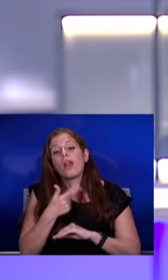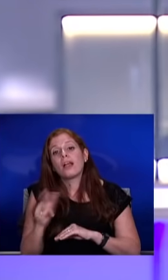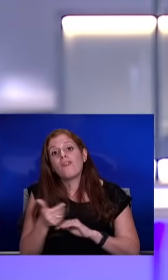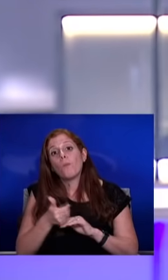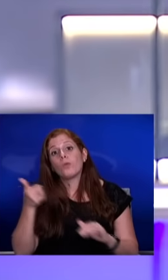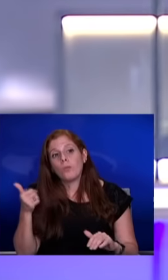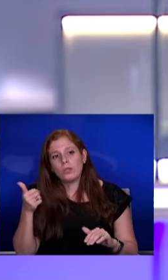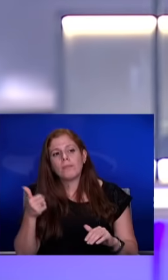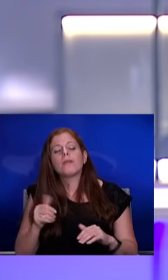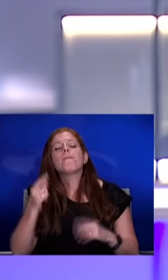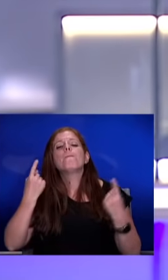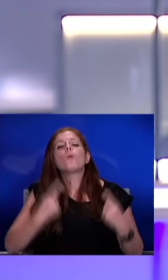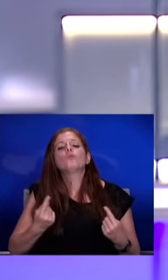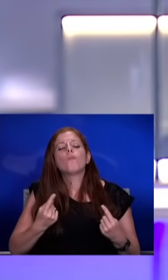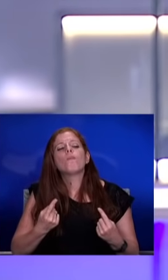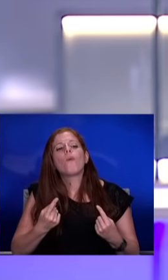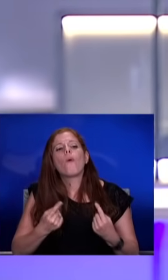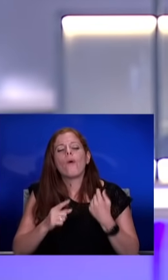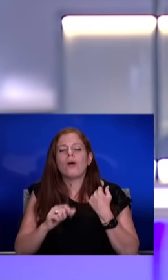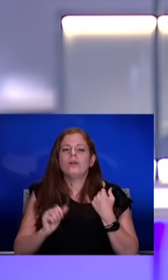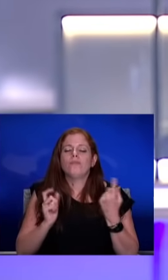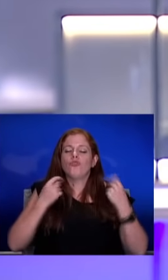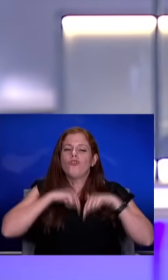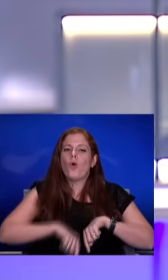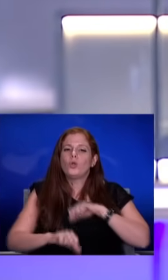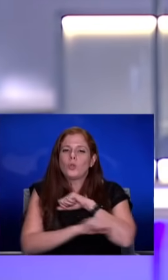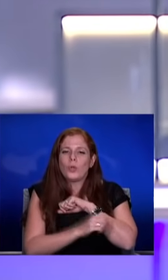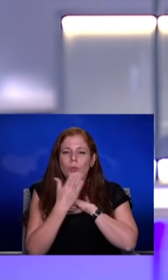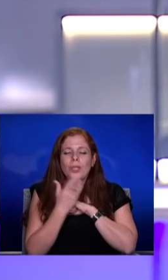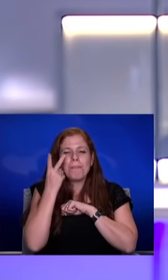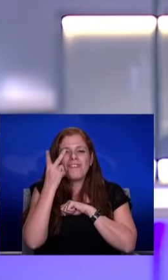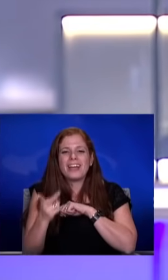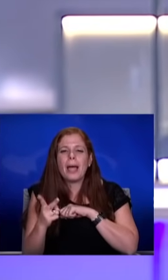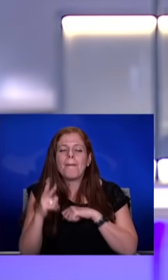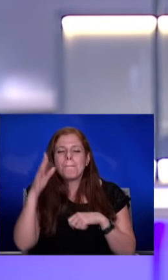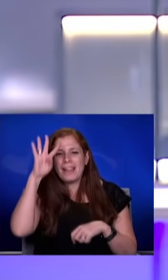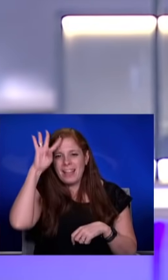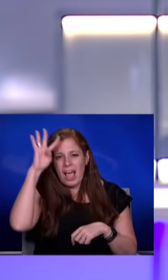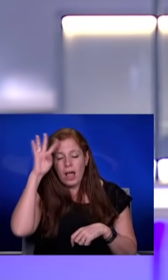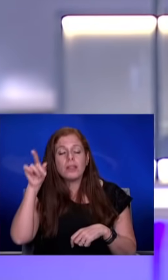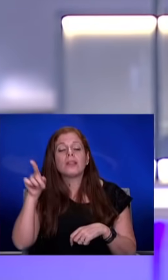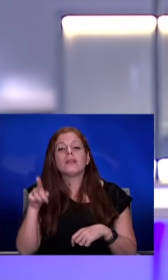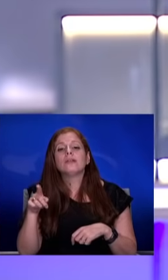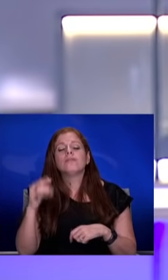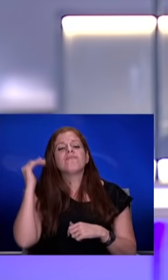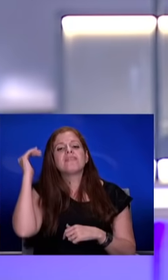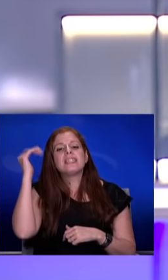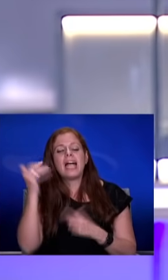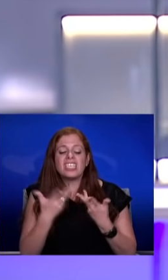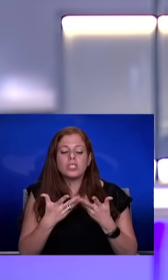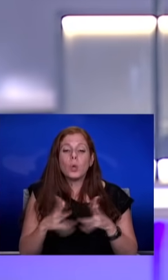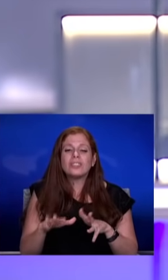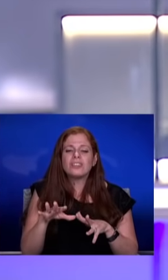שבו יושב ראש הסוכנות הבינלאומית לאנרגיה אטומית מבקר בטהרן, שר הביטחון גנץ חושף כאן את צבאות הטרור המאורגנים